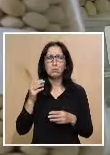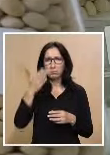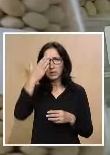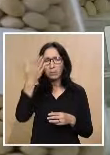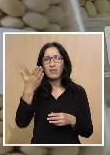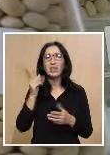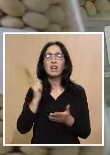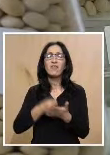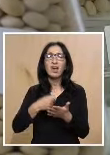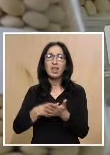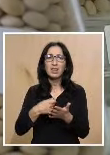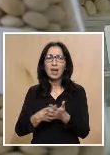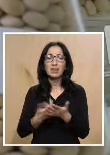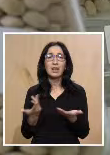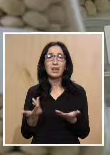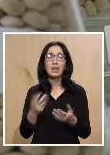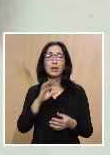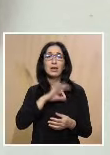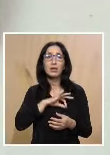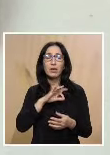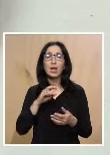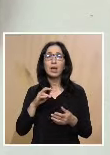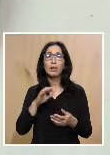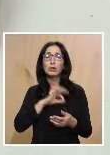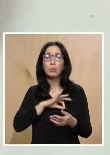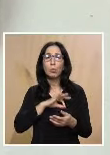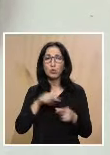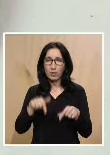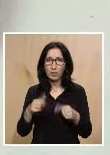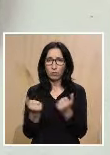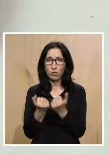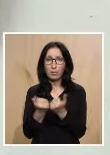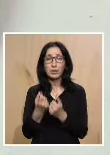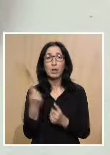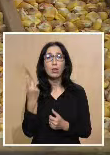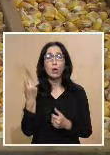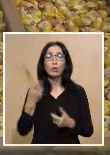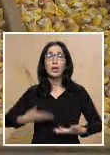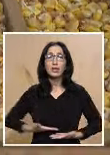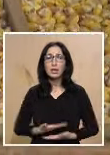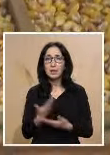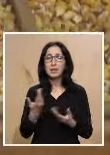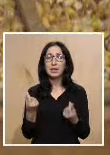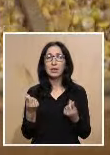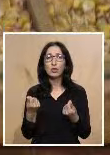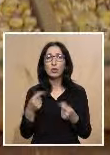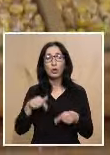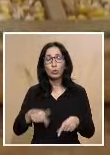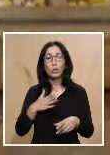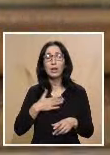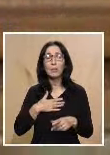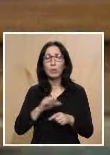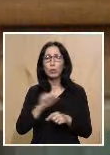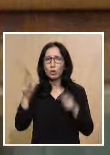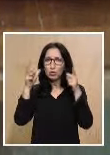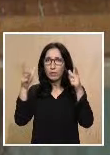населението, имайки предвид какви добиви се получават на това място. Едно от най-интересните неща, които и аз не знаех, е, че тук е имало